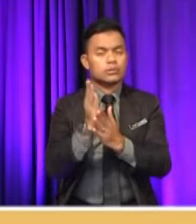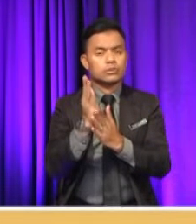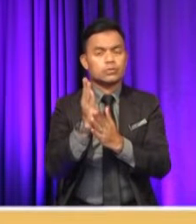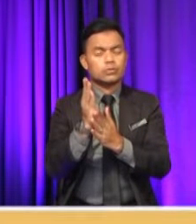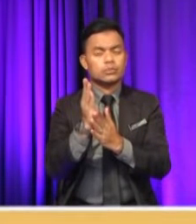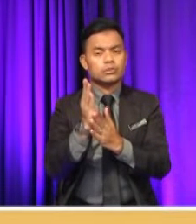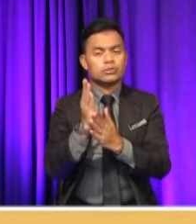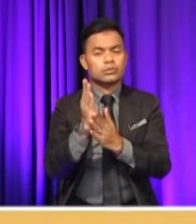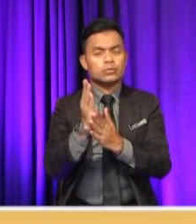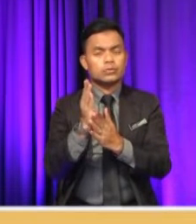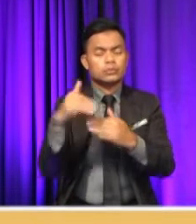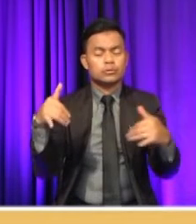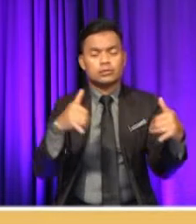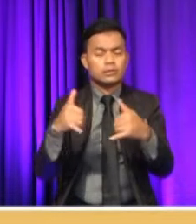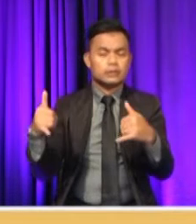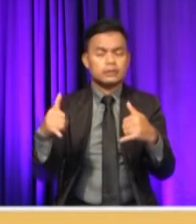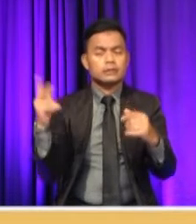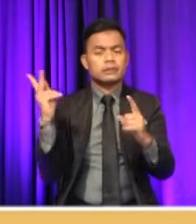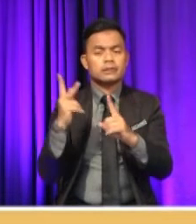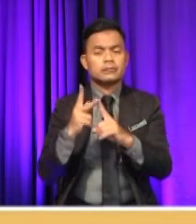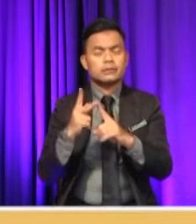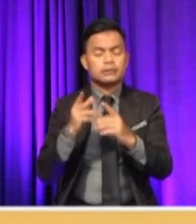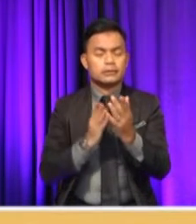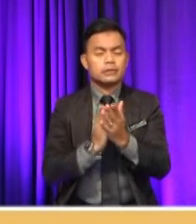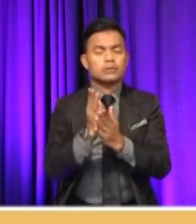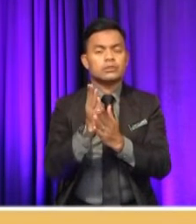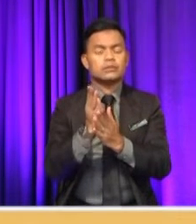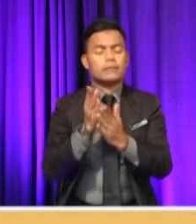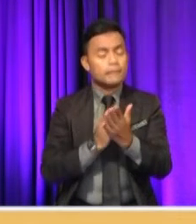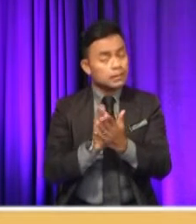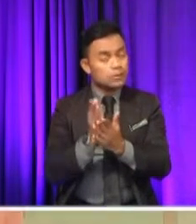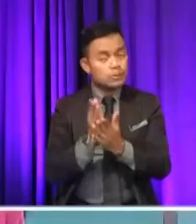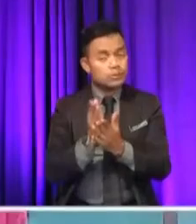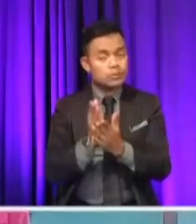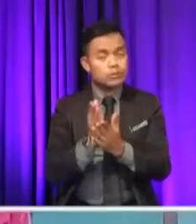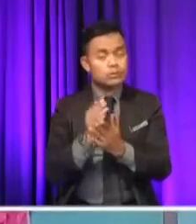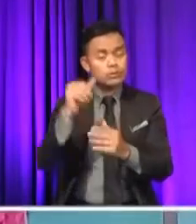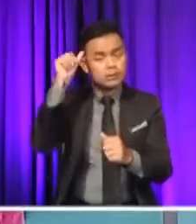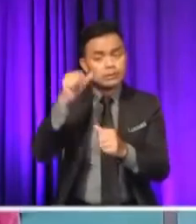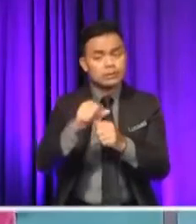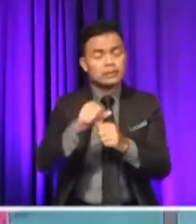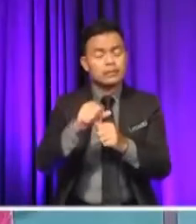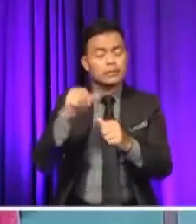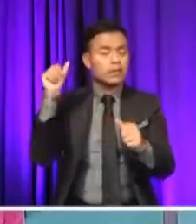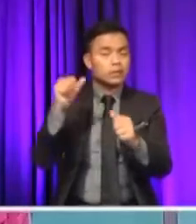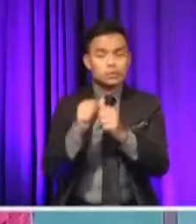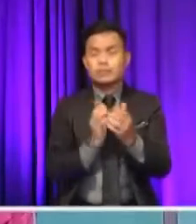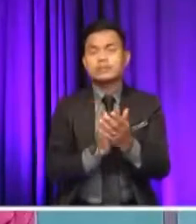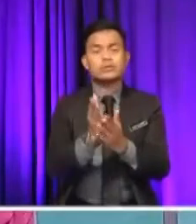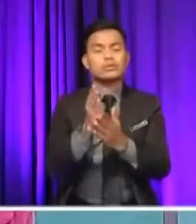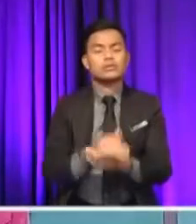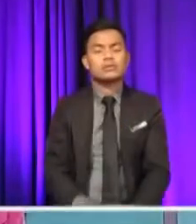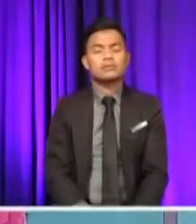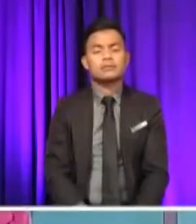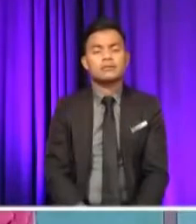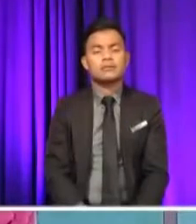daripada arus ulang-alik kepada arus terus. Penerus, ingat, dia tukar kepada arus terus. Itu je keyword. Kalau saya